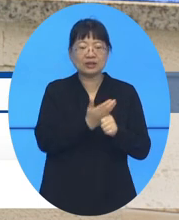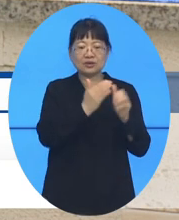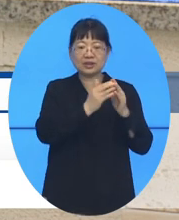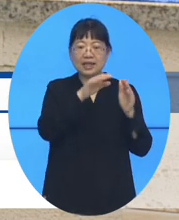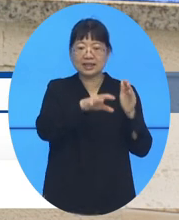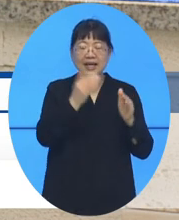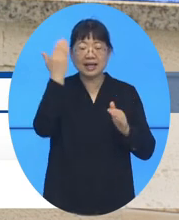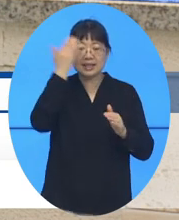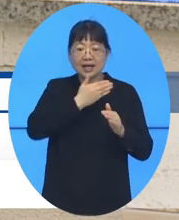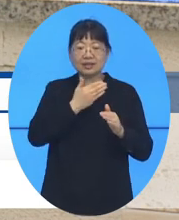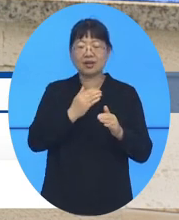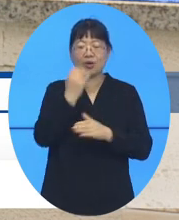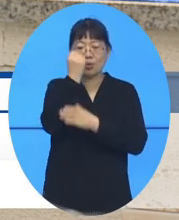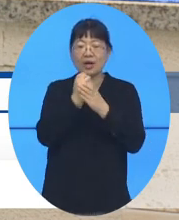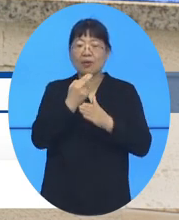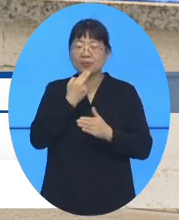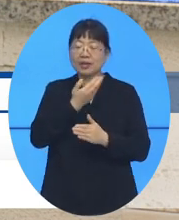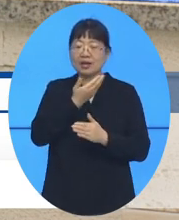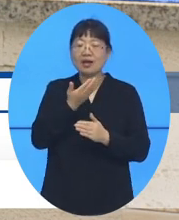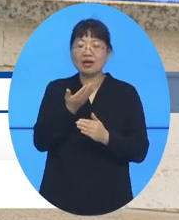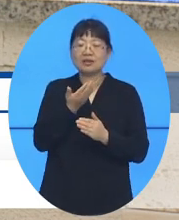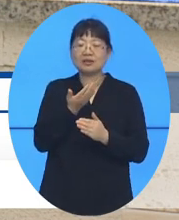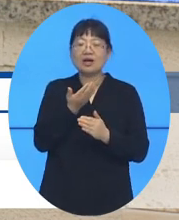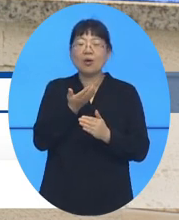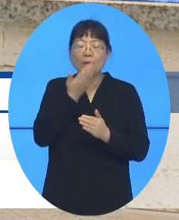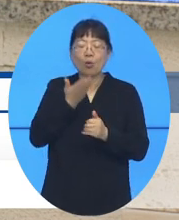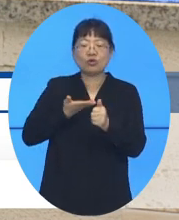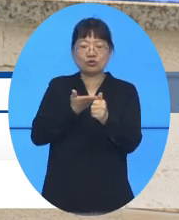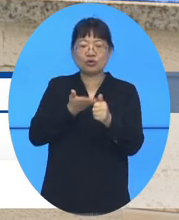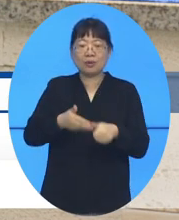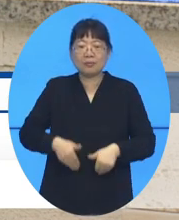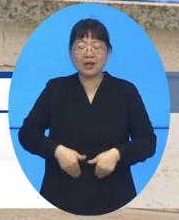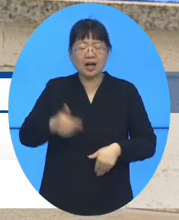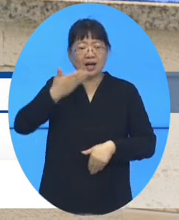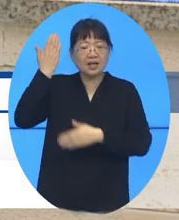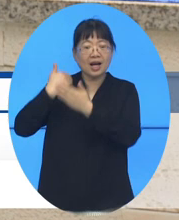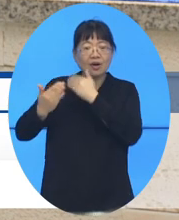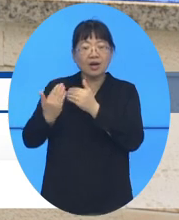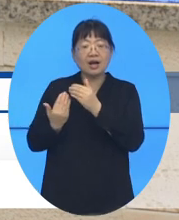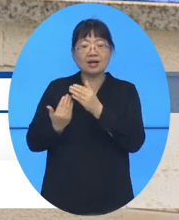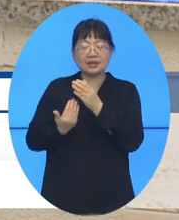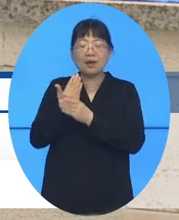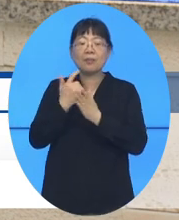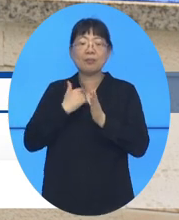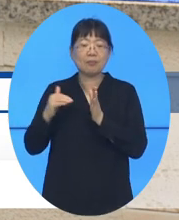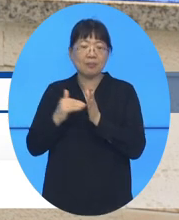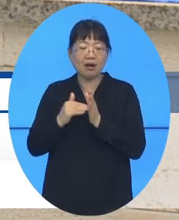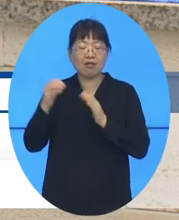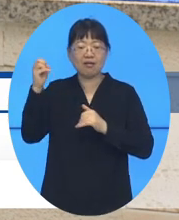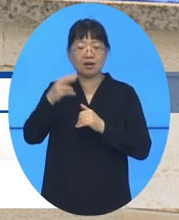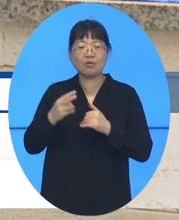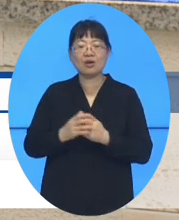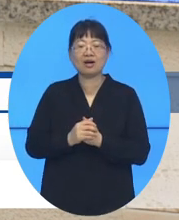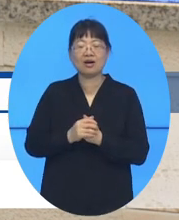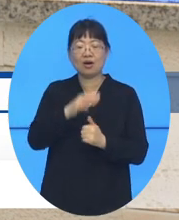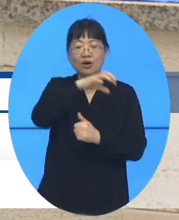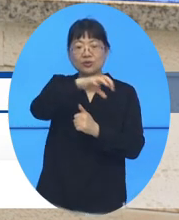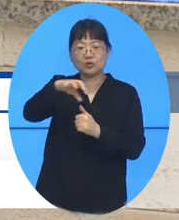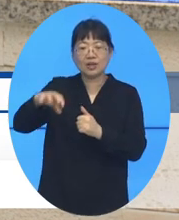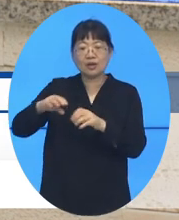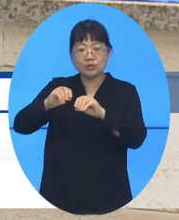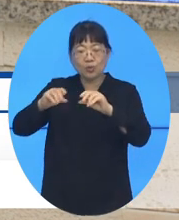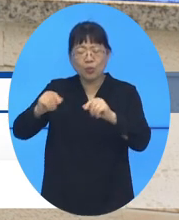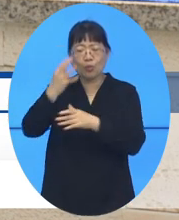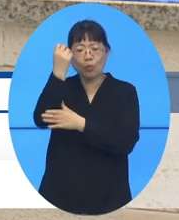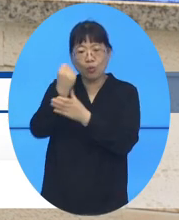깨끗한 오염되지 않은 사료를 구별수로 노력을 해주시고요 과거에 발생되겠거나 어떤 그 주위의